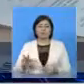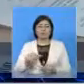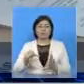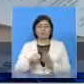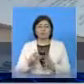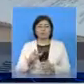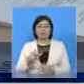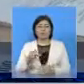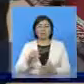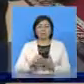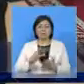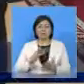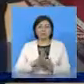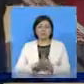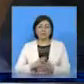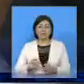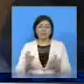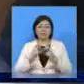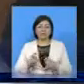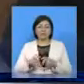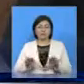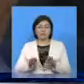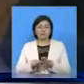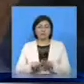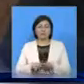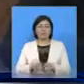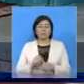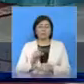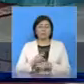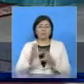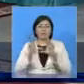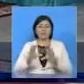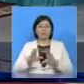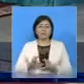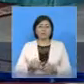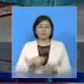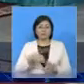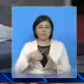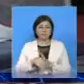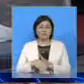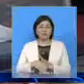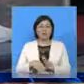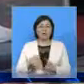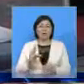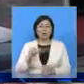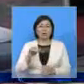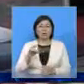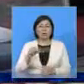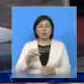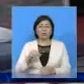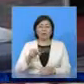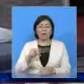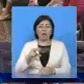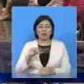6 кандидатов зарегистрированы и проверены на соответствие требованиям закона. Среди них представители партии Нур Отан, АОЛ,